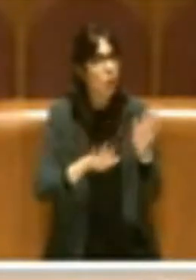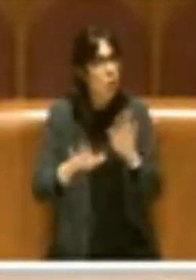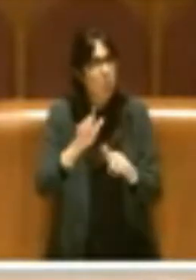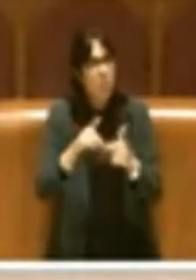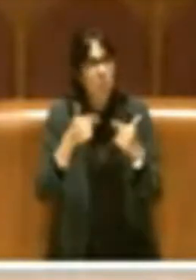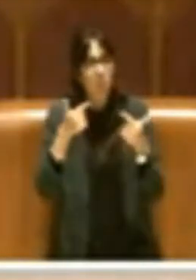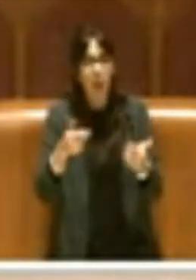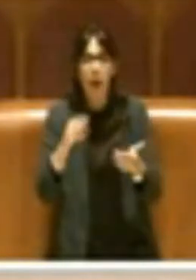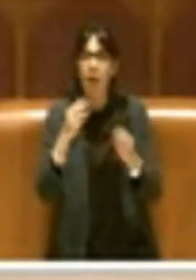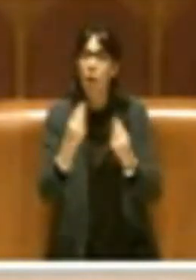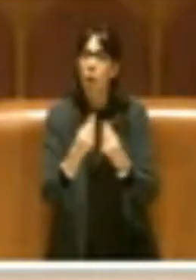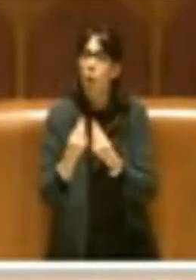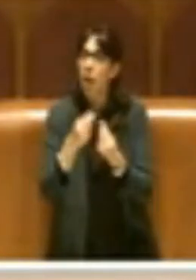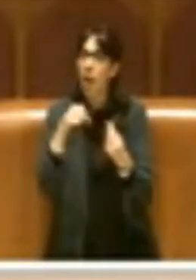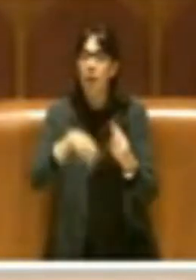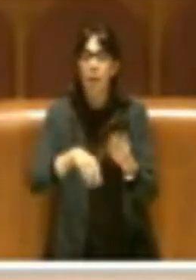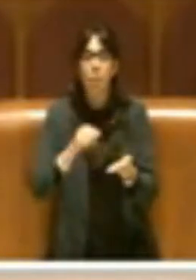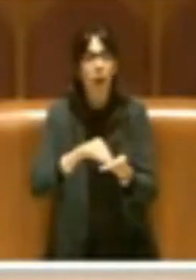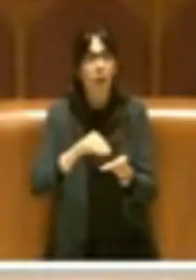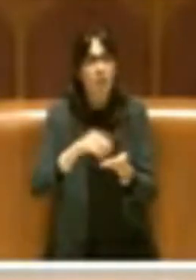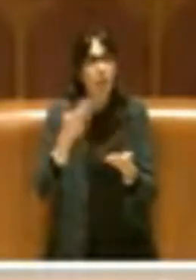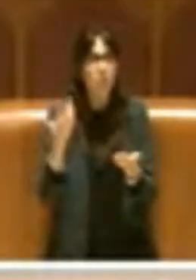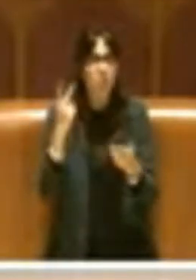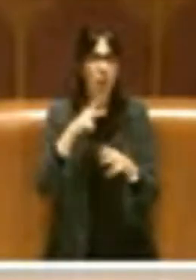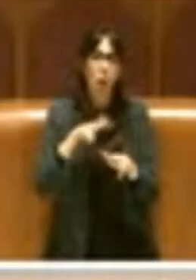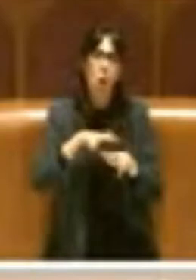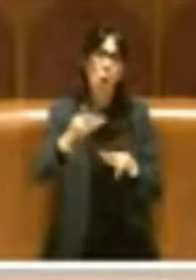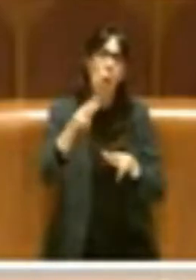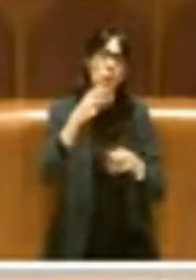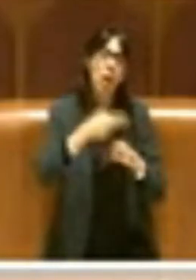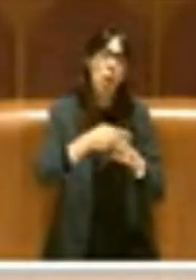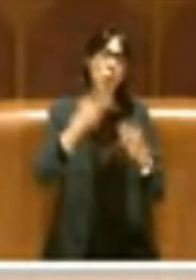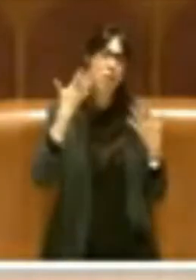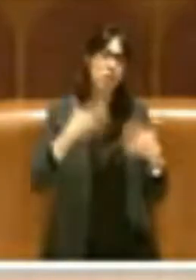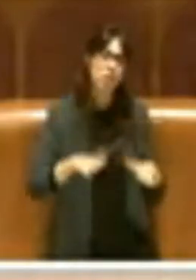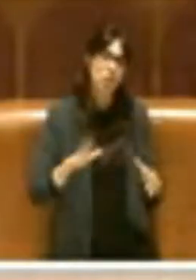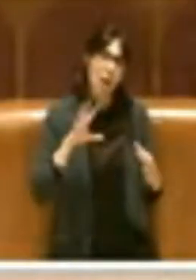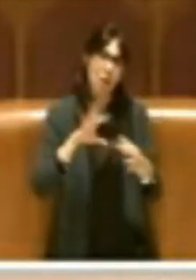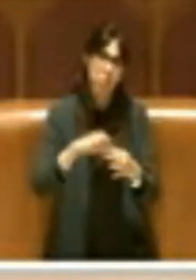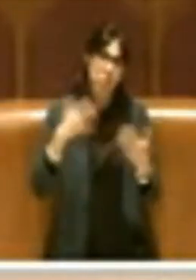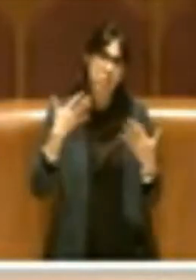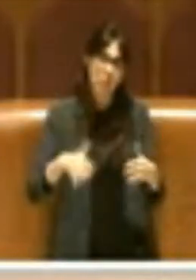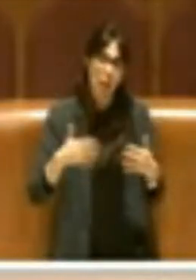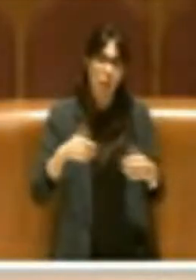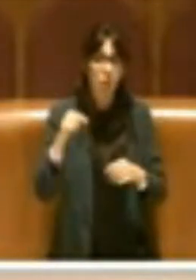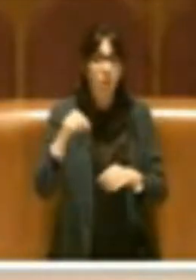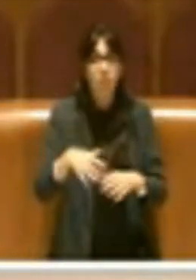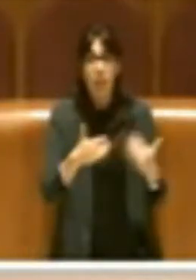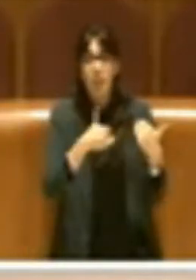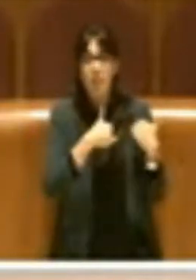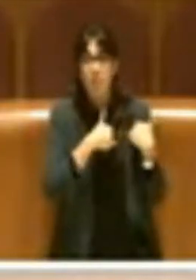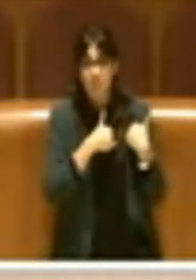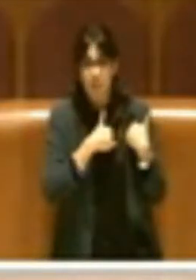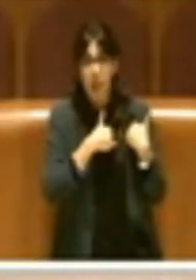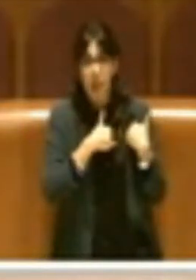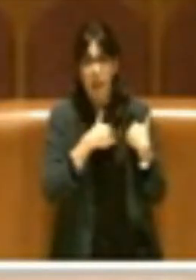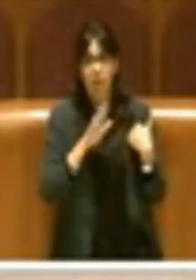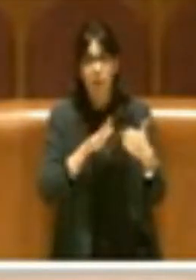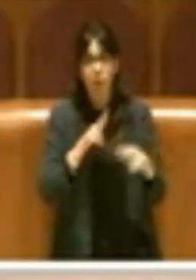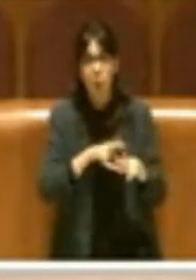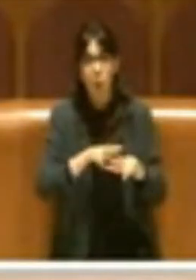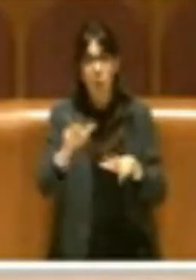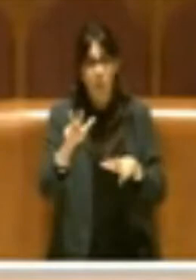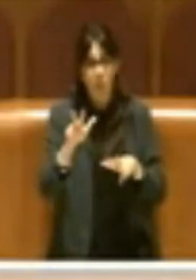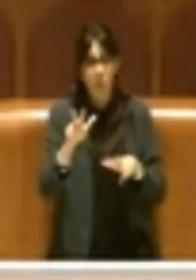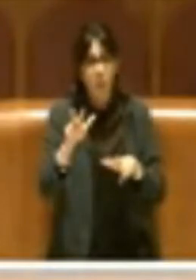fatto il Comune di Roma nella sostanza ha già aderito. E questo impegno da parte del Comune